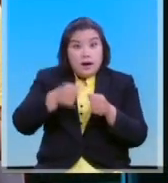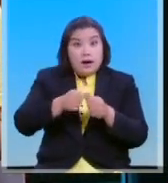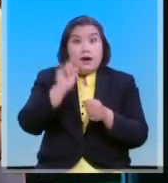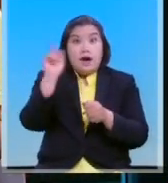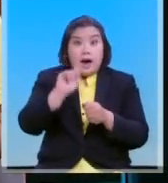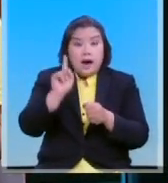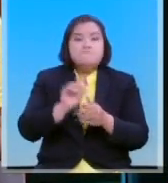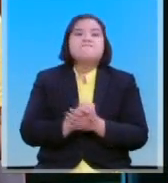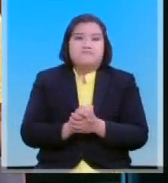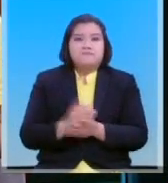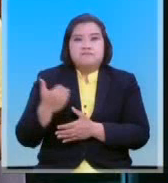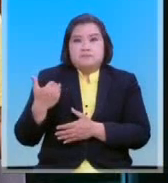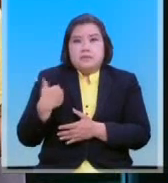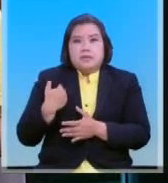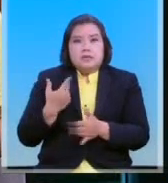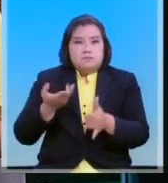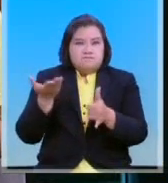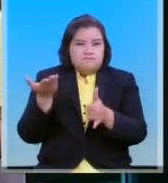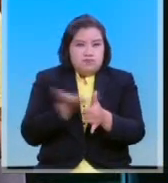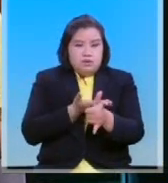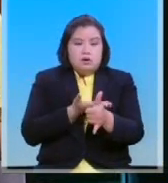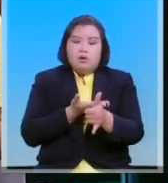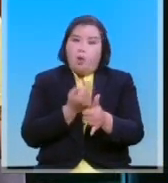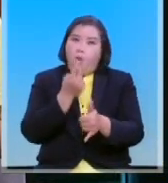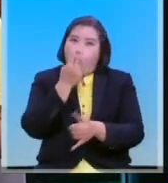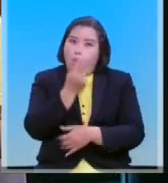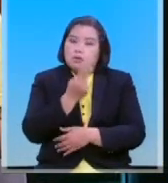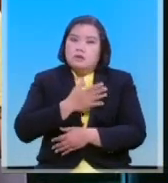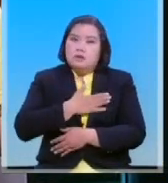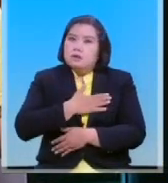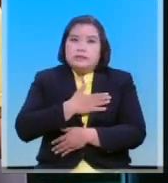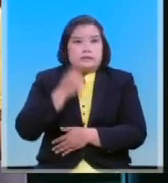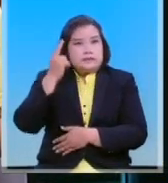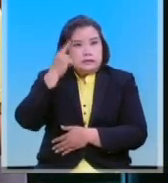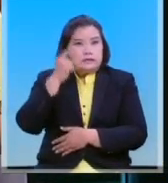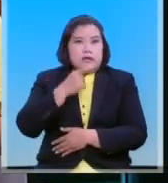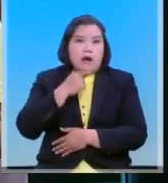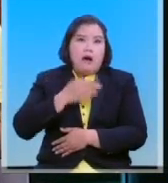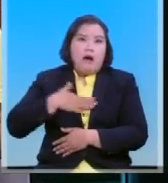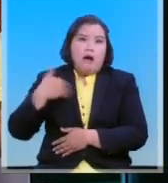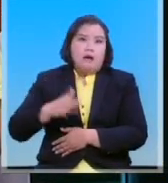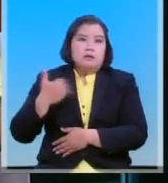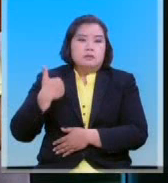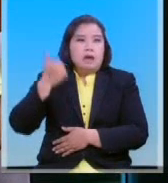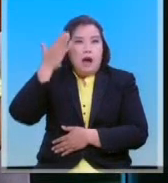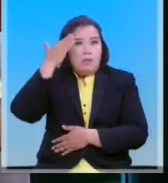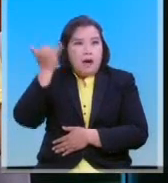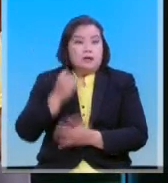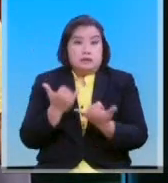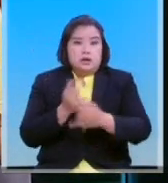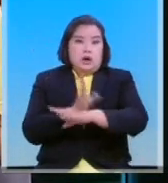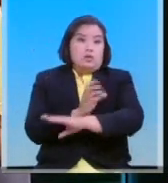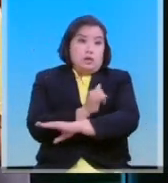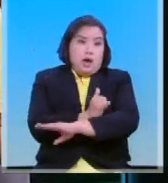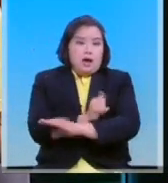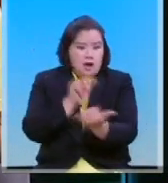ยวกับการฆาตกรรมอำพรางแบบโหดร้ายจริงๆนะคะที่บอกว่าพบศพที่จังหวัดพระนครศรีอยุธยา แล้วเบ